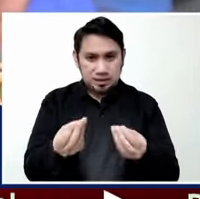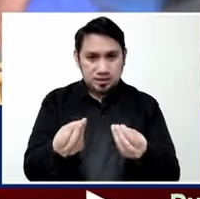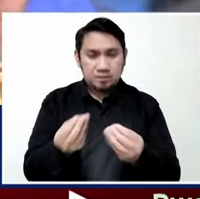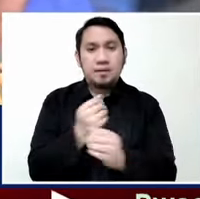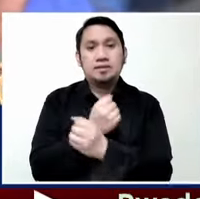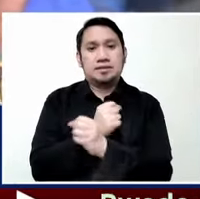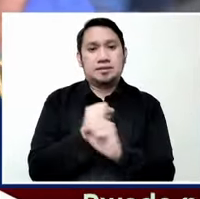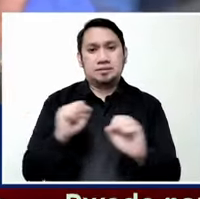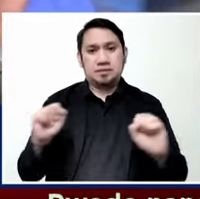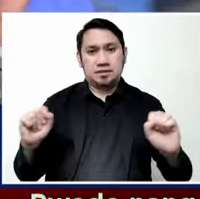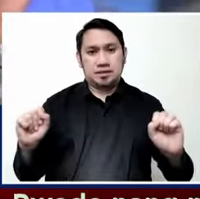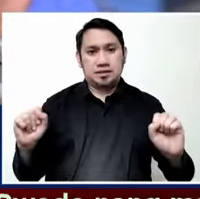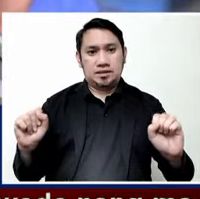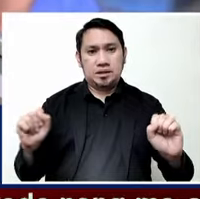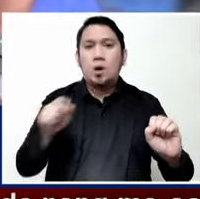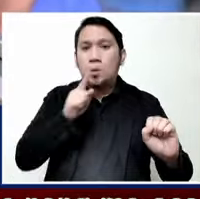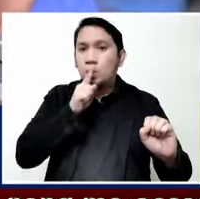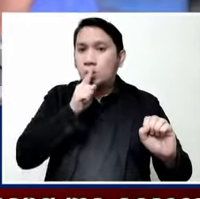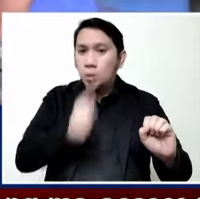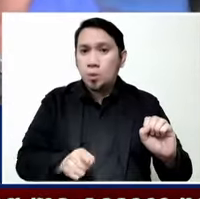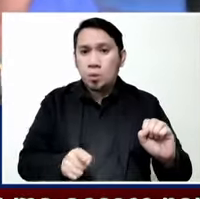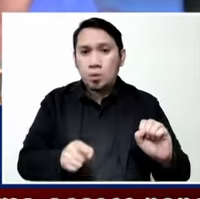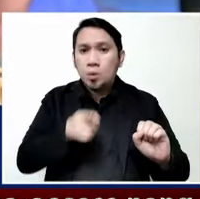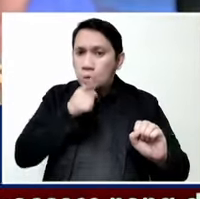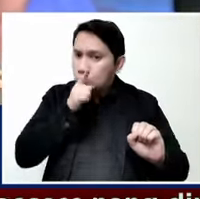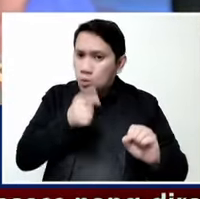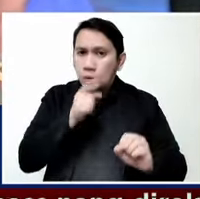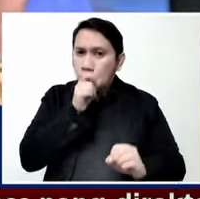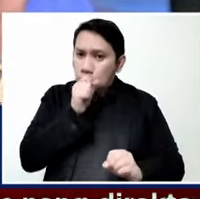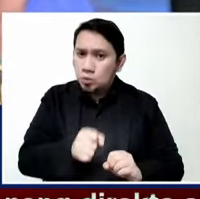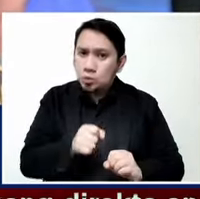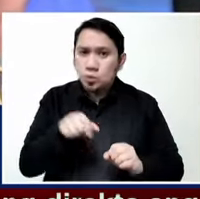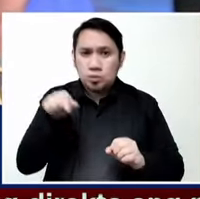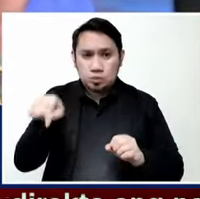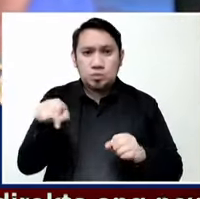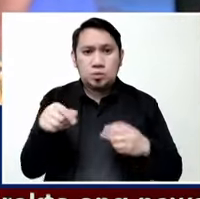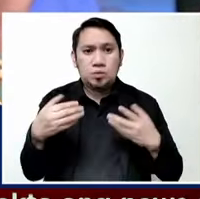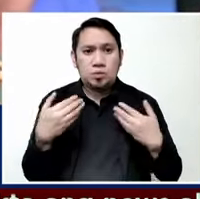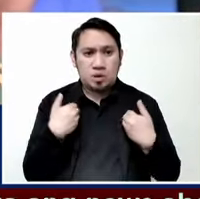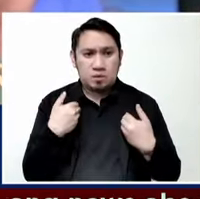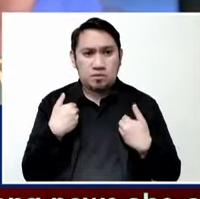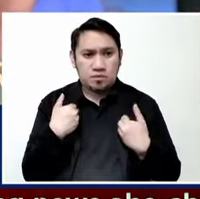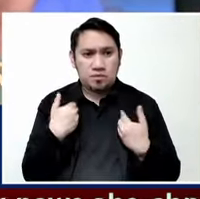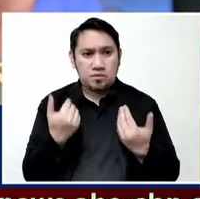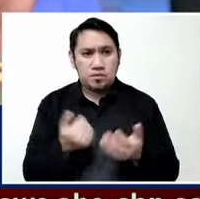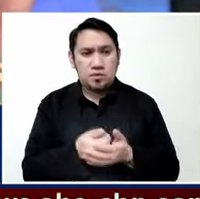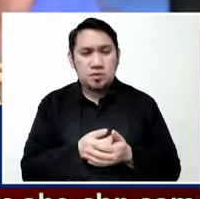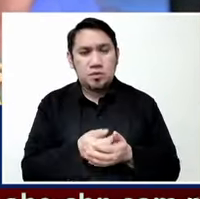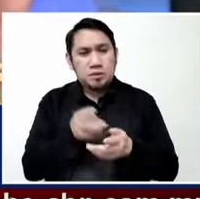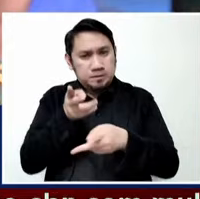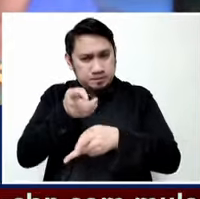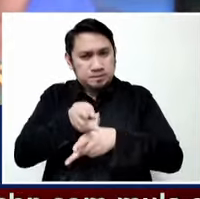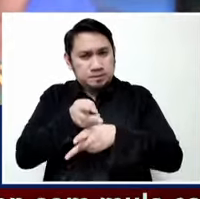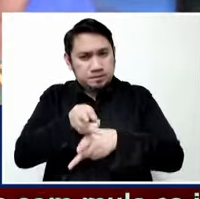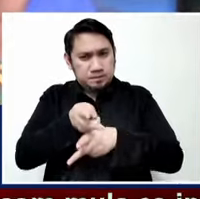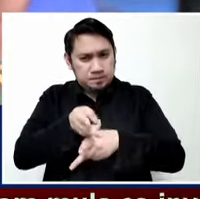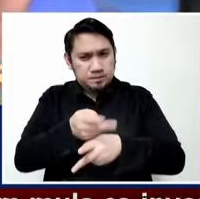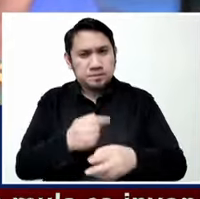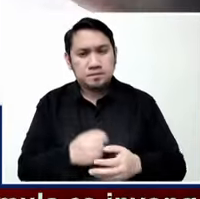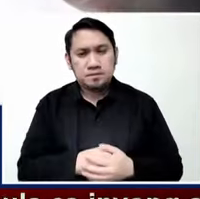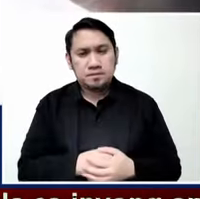security to make sure that yung ating si Congressman Teves ay will be properly accorded with this